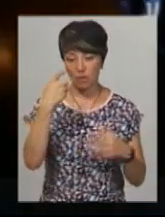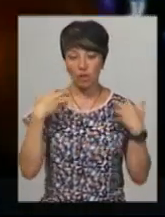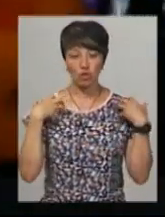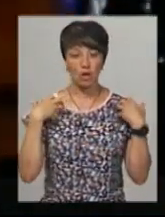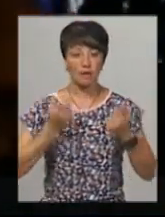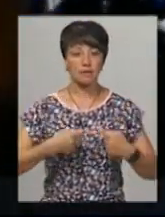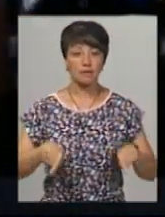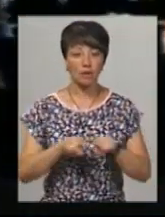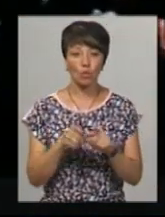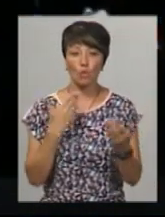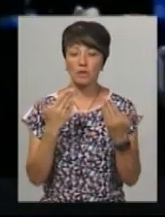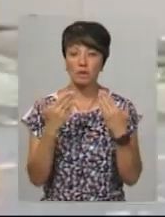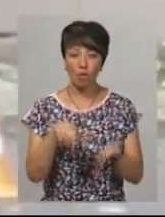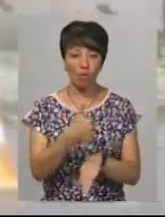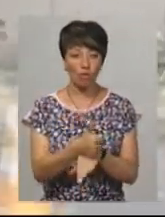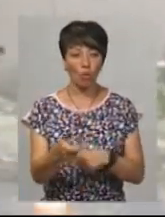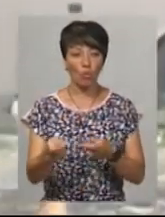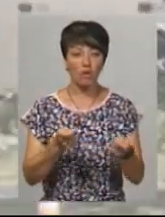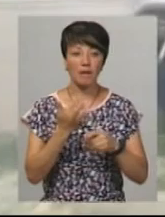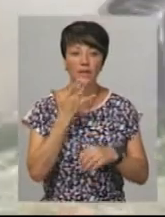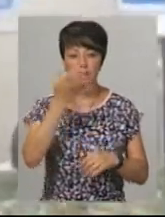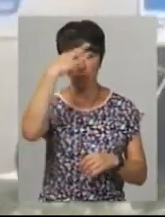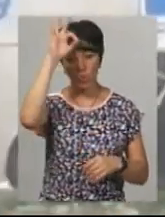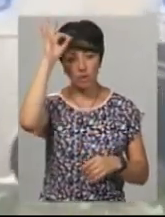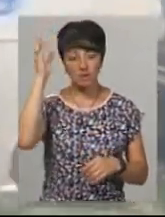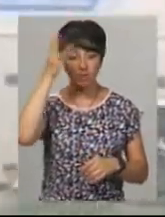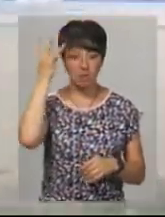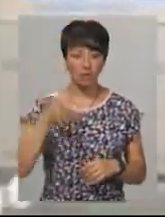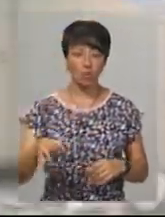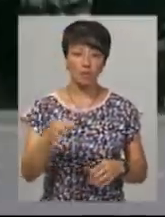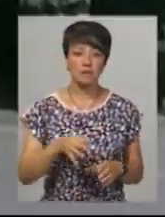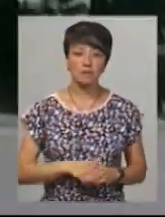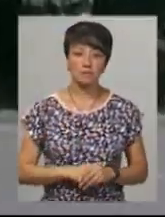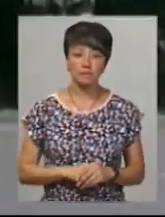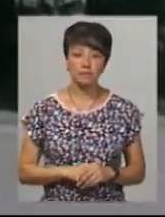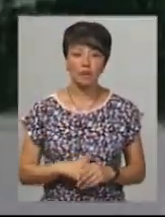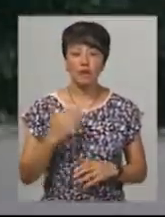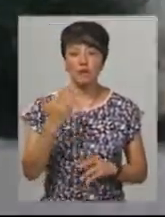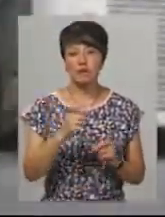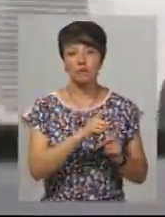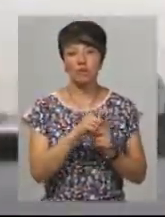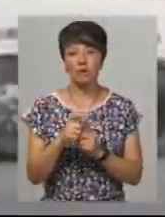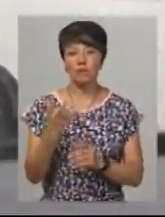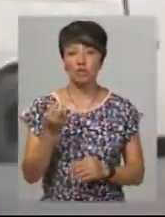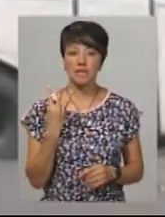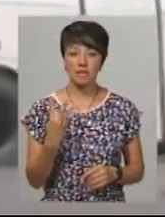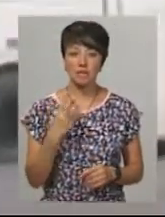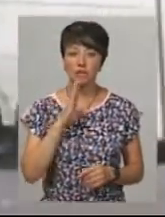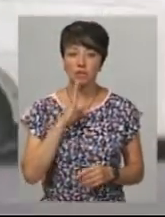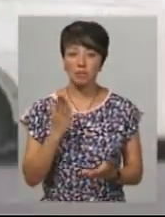начальник сектору комунікації головного управління Нацполіції Хмельницької області Інна Глега. За її словами, ще три жінки